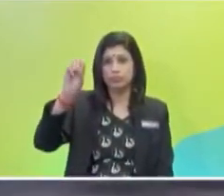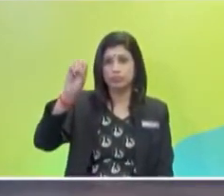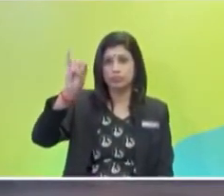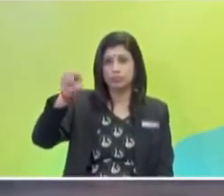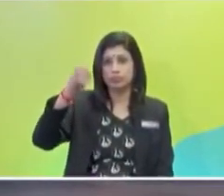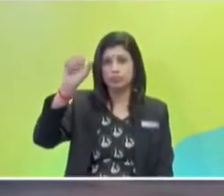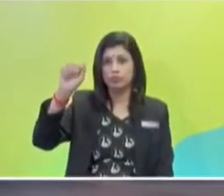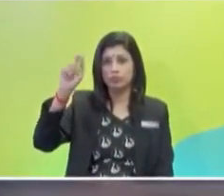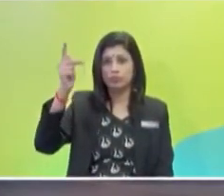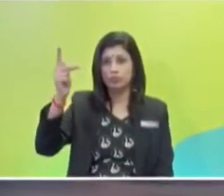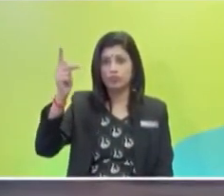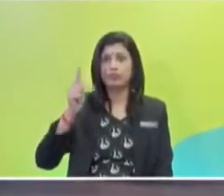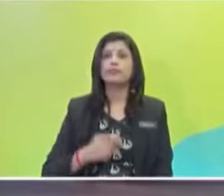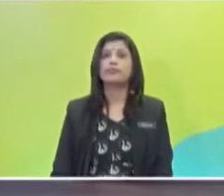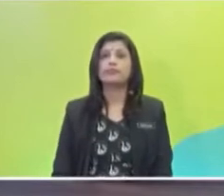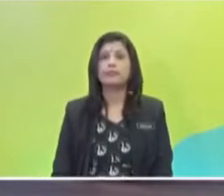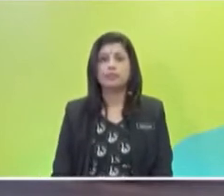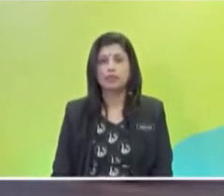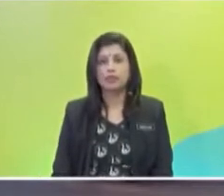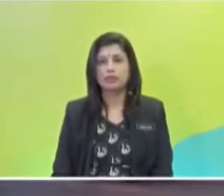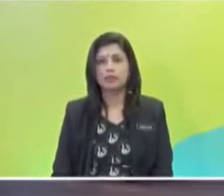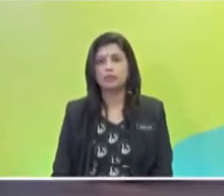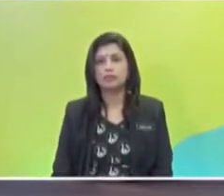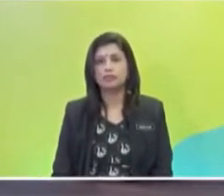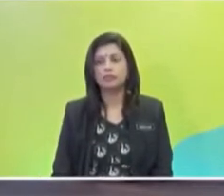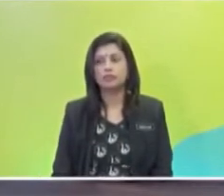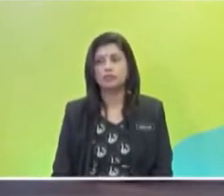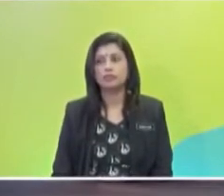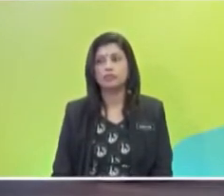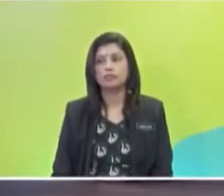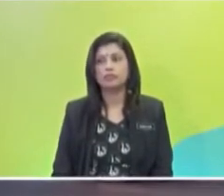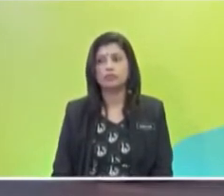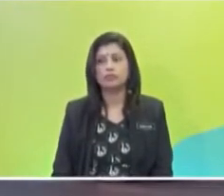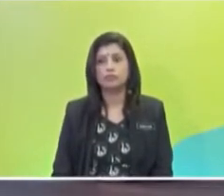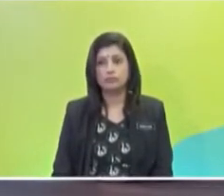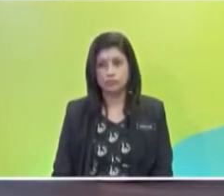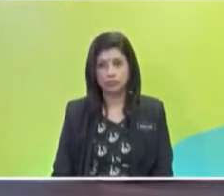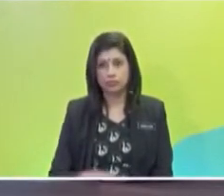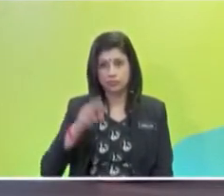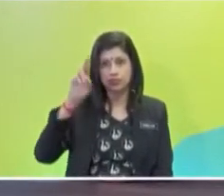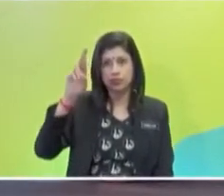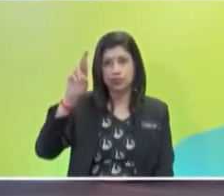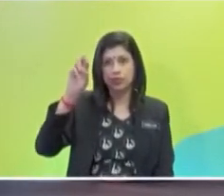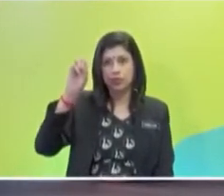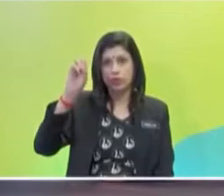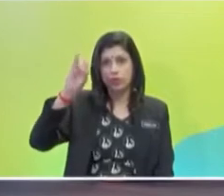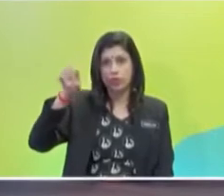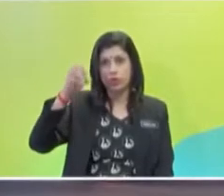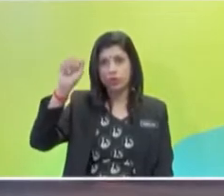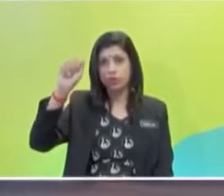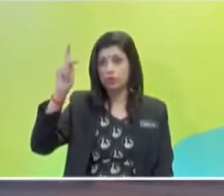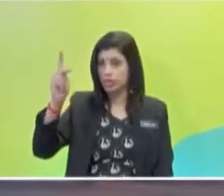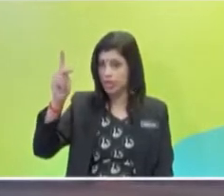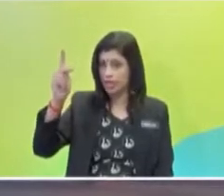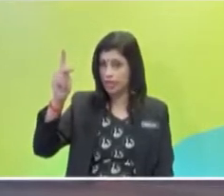Rojak. Rojak. Okey, kita baca sama-sama. Rojak. Okey, macam mana nak eja